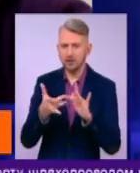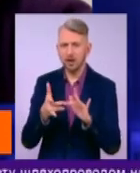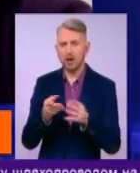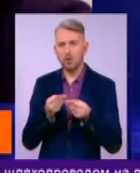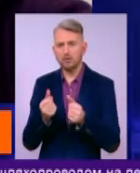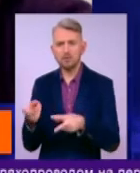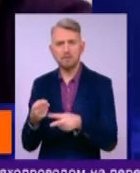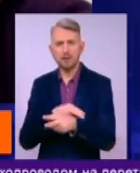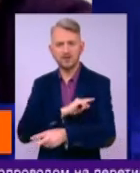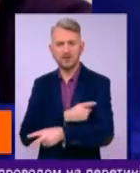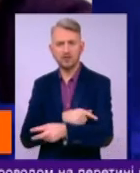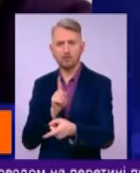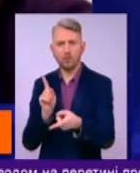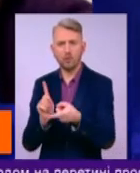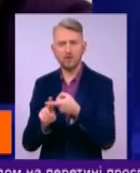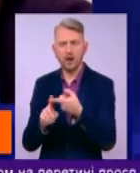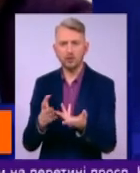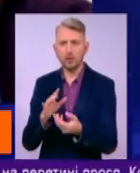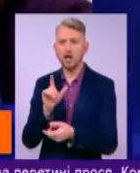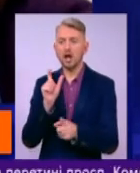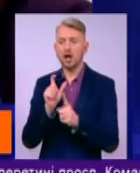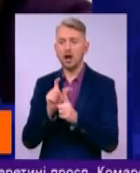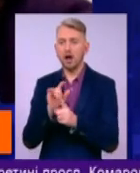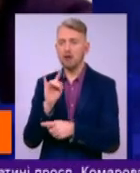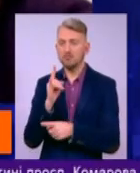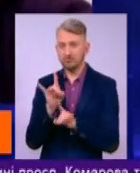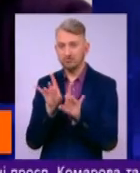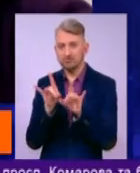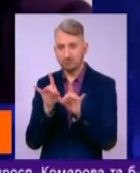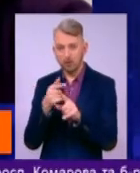фізичного контакту, слова дитини, вони є аргументом для